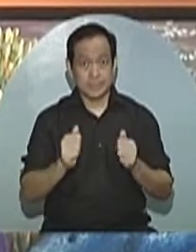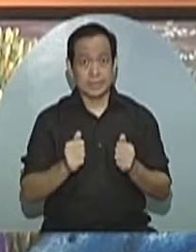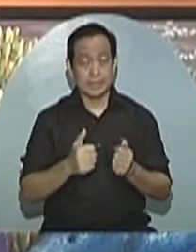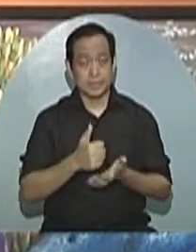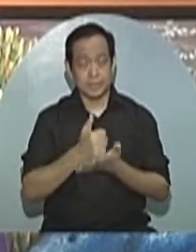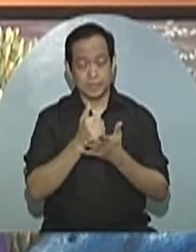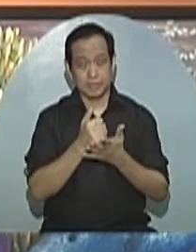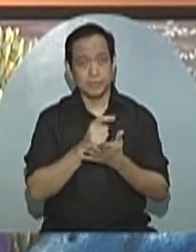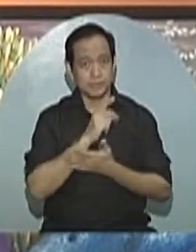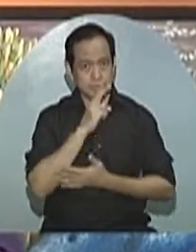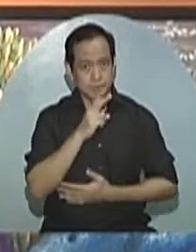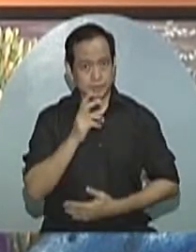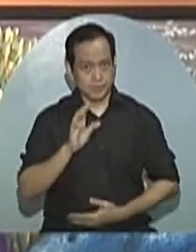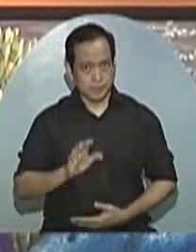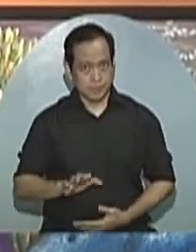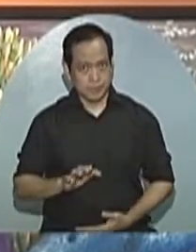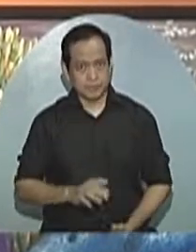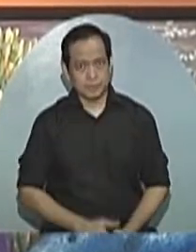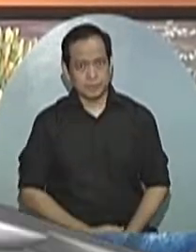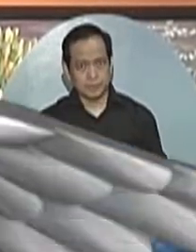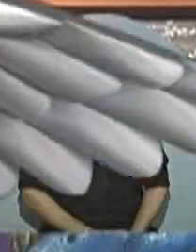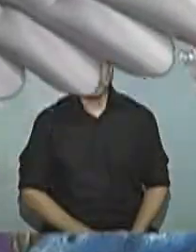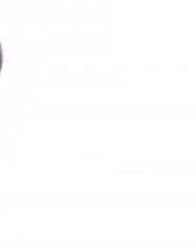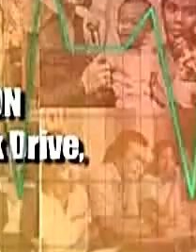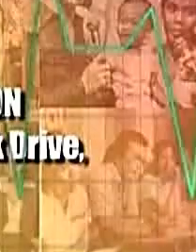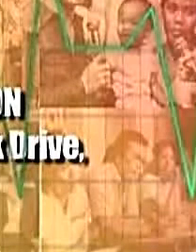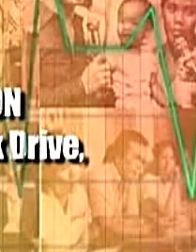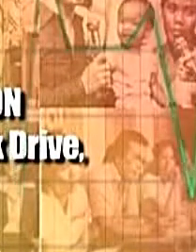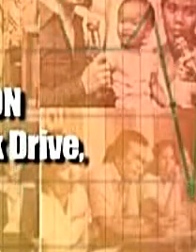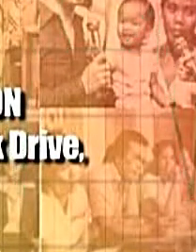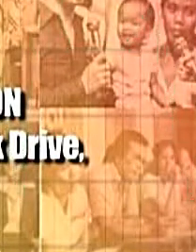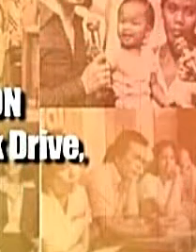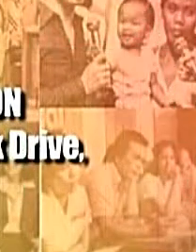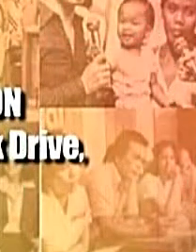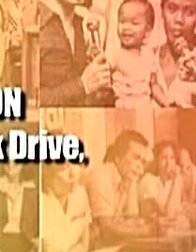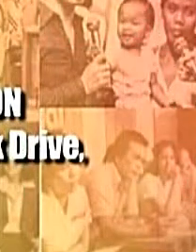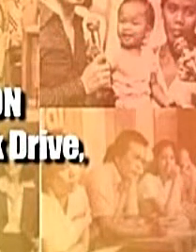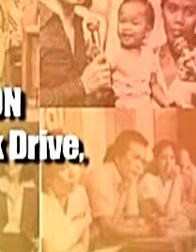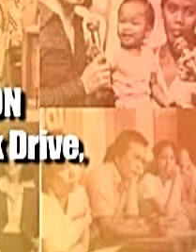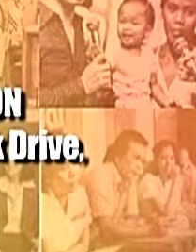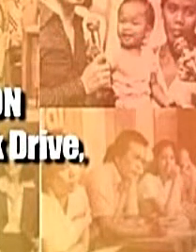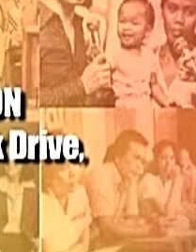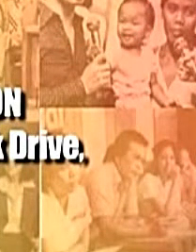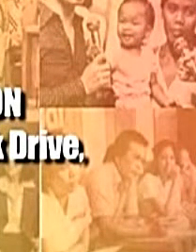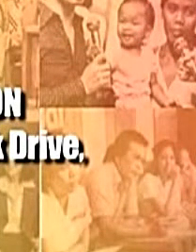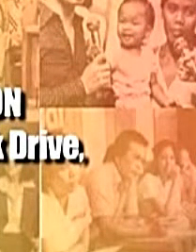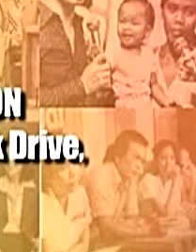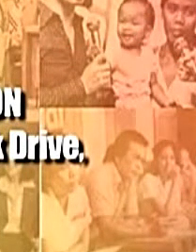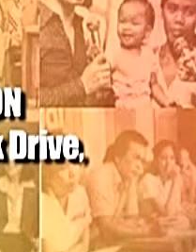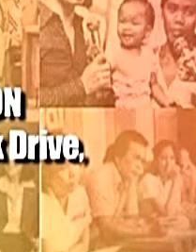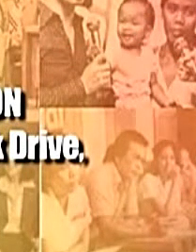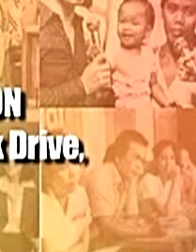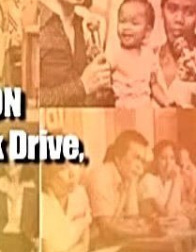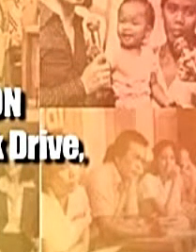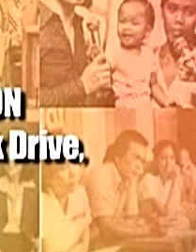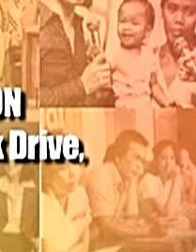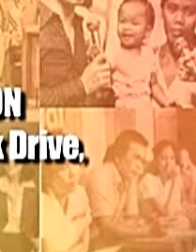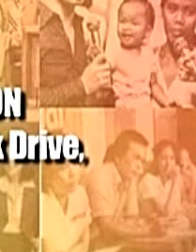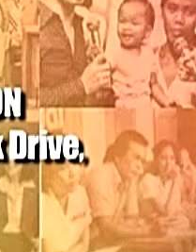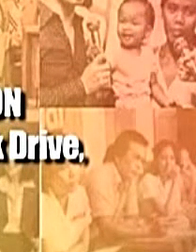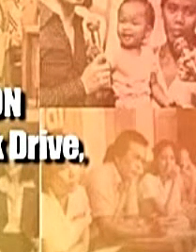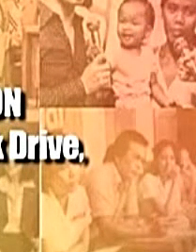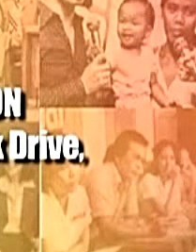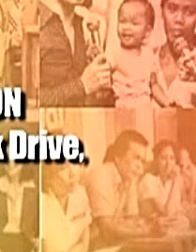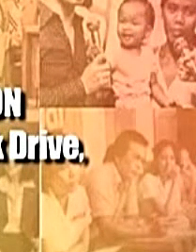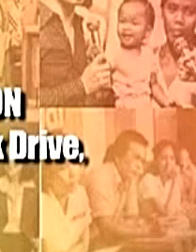ito'y makakatulong sa batang nangangailangan. Ang Kapwa Kumalco Foundation ay matatagpuan sa second floor ng Kapuso